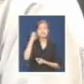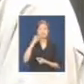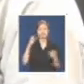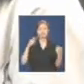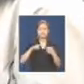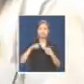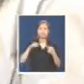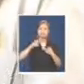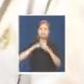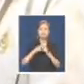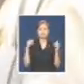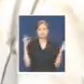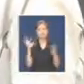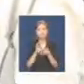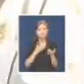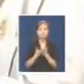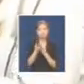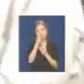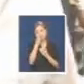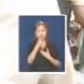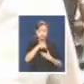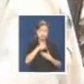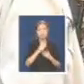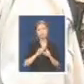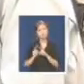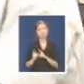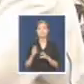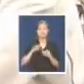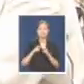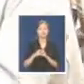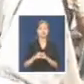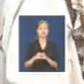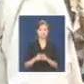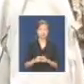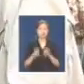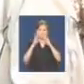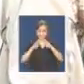มีปัญหาเลยนะของทีมครับปกติแล้วเราจะใช้เป็นคันขาวไหนก็ตะเวนไปทั่วประเทศมี